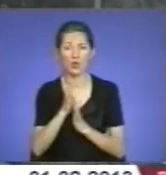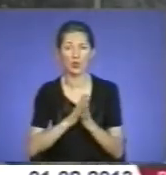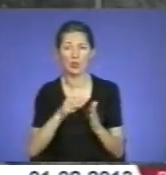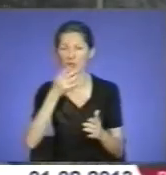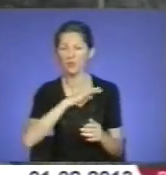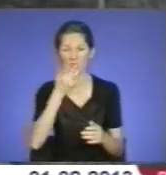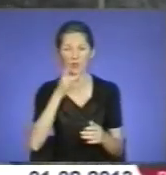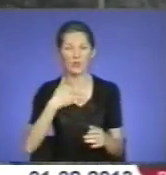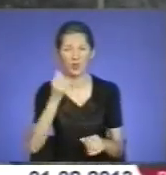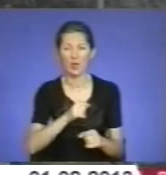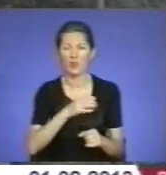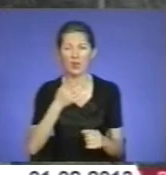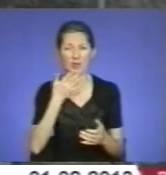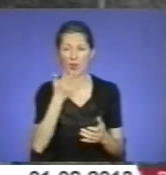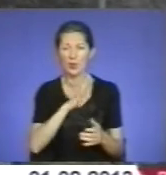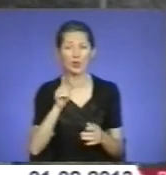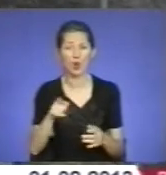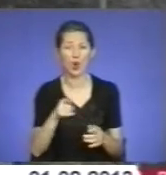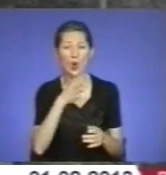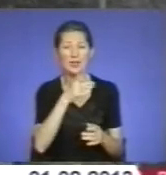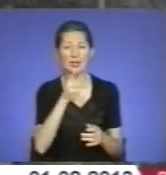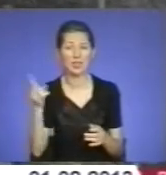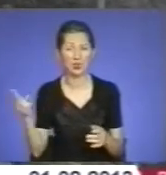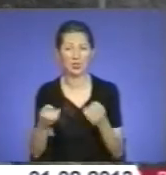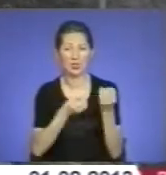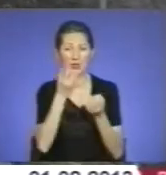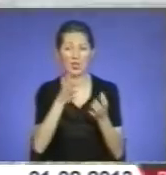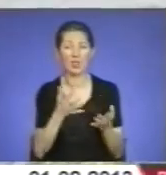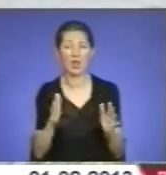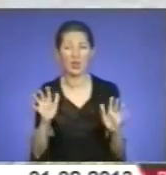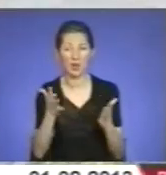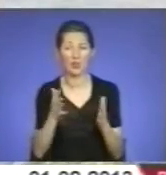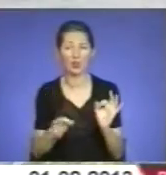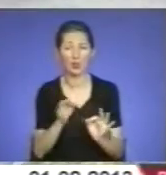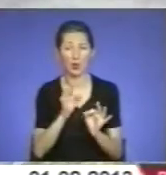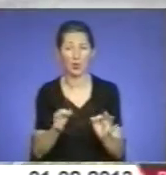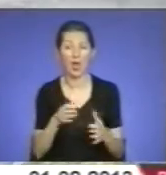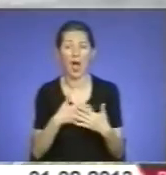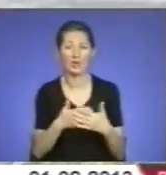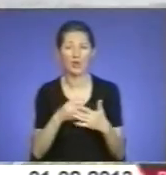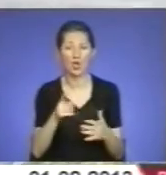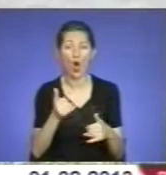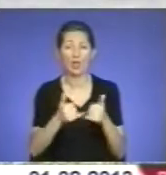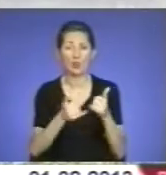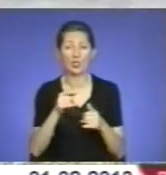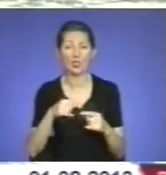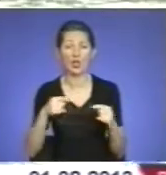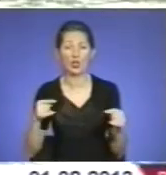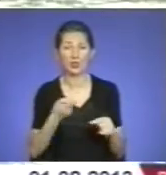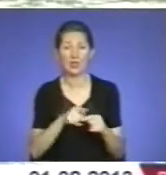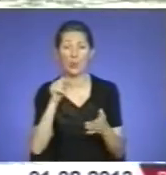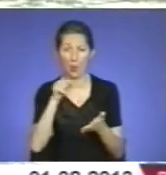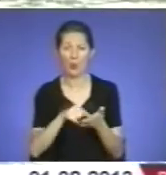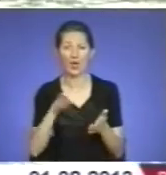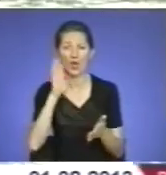екологи. Сезонне цвітіння – явище природнє. Однак активізують його хімічні речовини, які потрапляють у водойму. Цвітіння